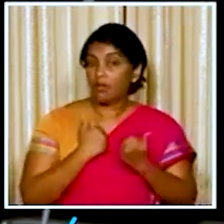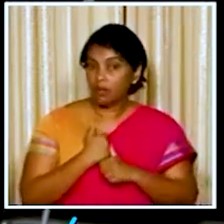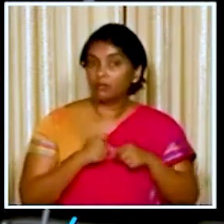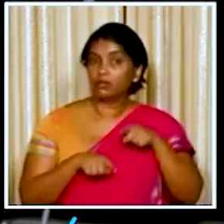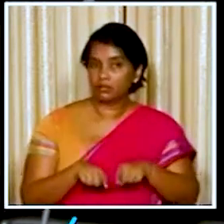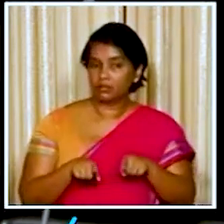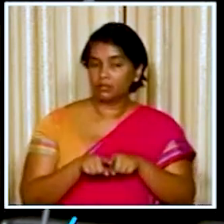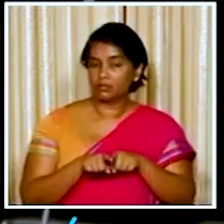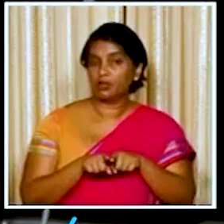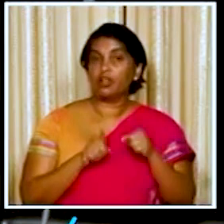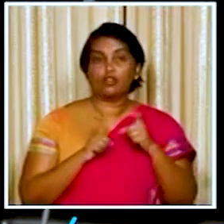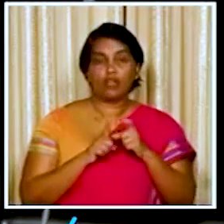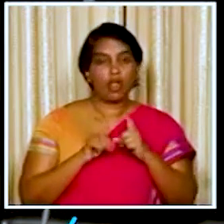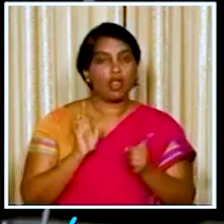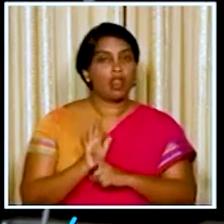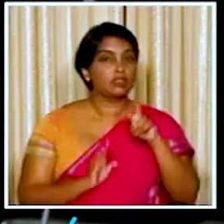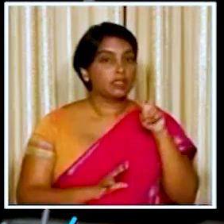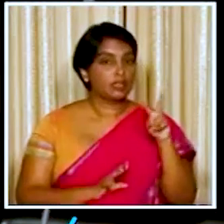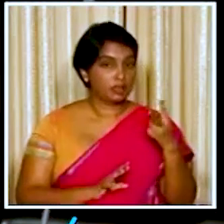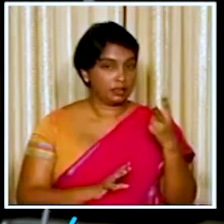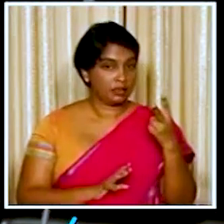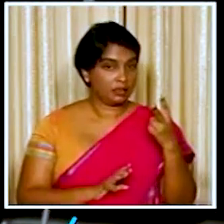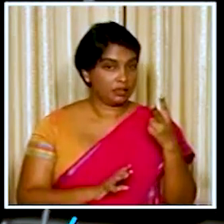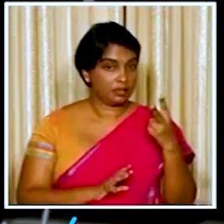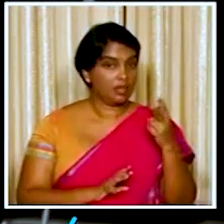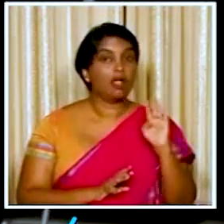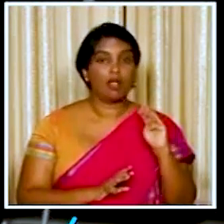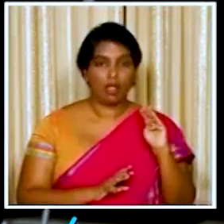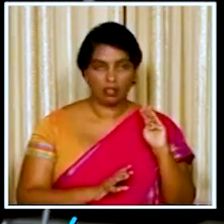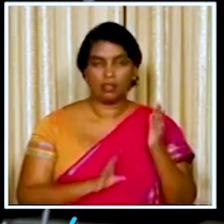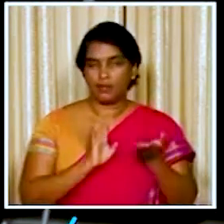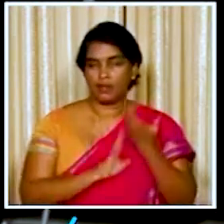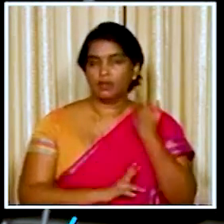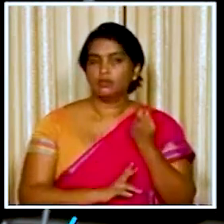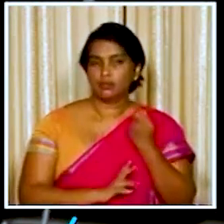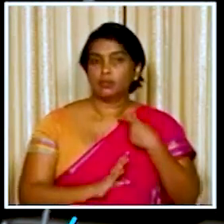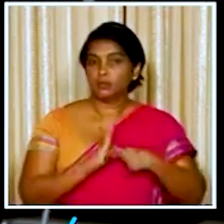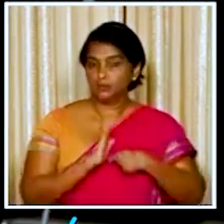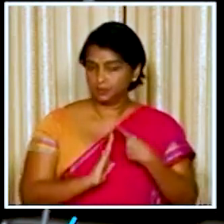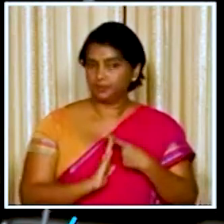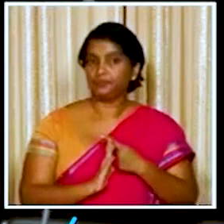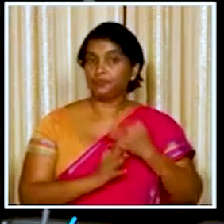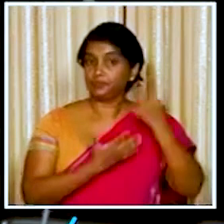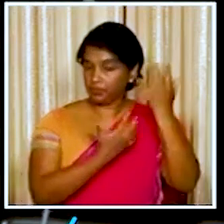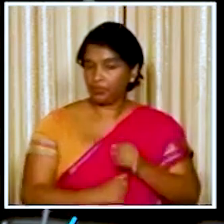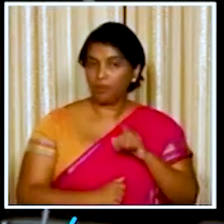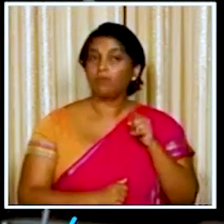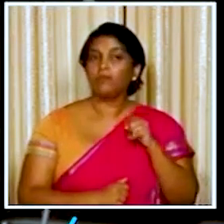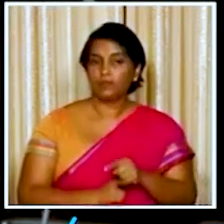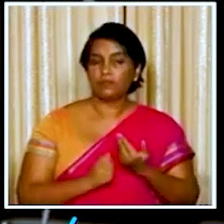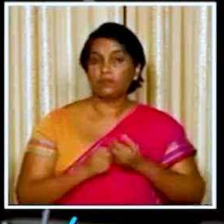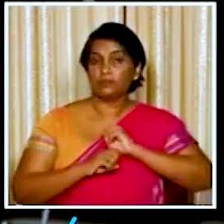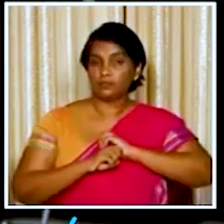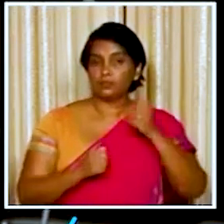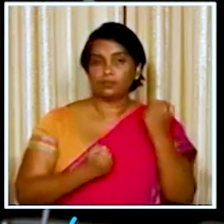හරහා ඩොලර් ලක්ෂ 240කට අධික මුදලක් ඒ හරහා ලංකාවට ගෙනල්ලා තියෙනවා. ඒකෙන් එළියට ගිහිලා